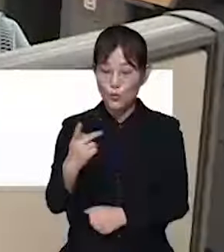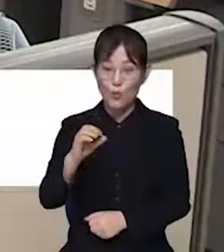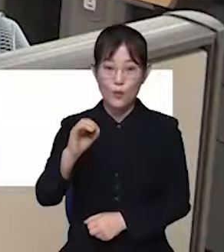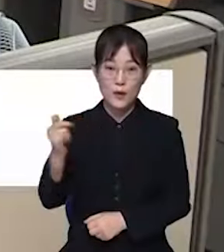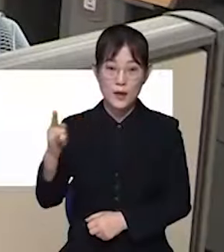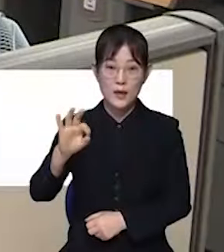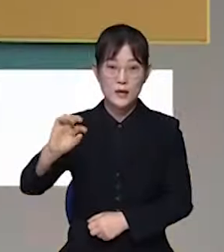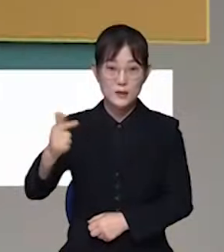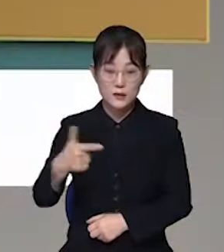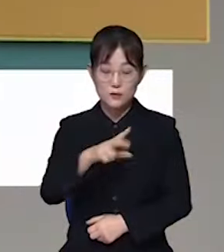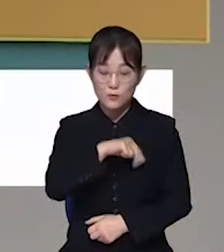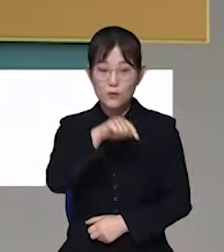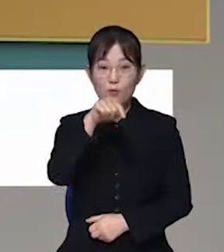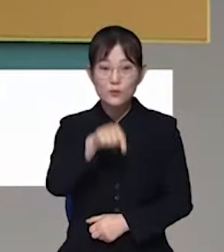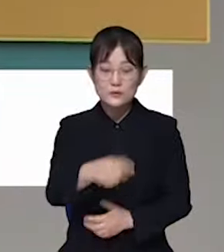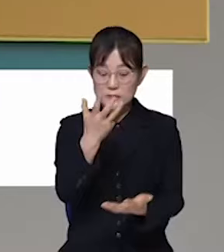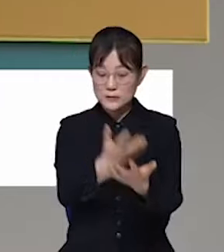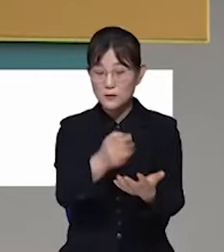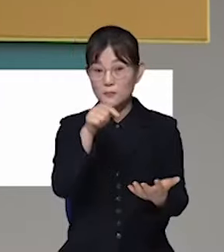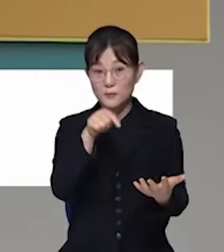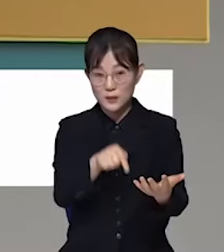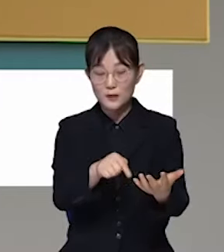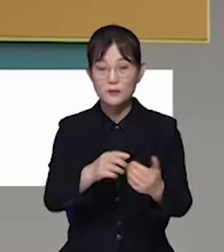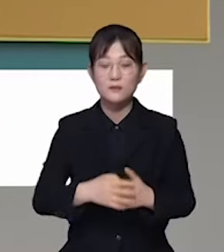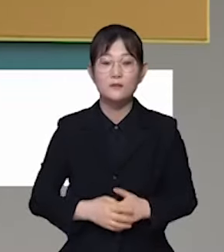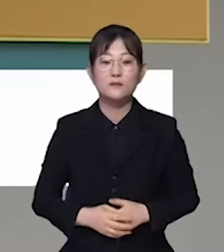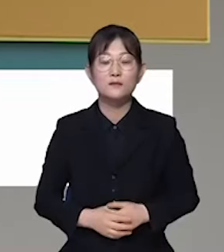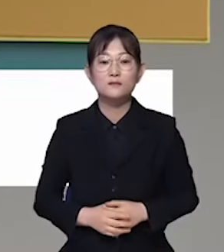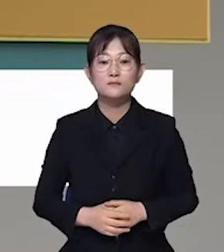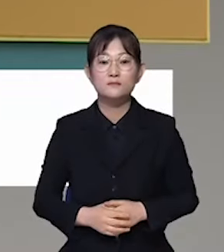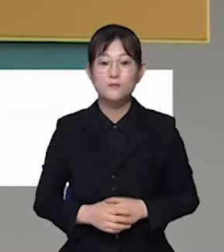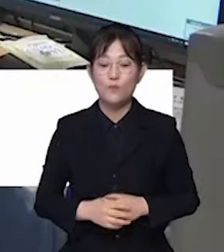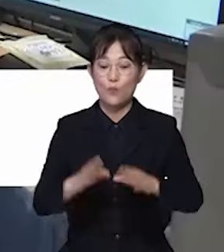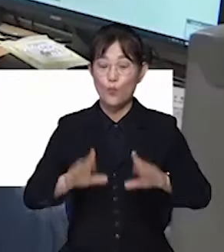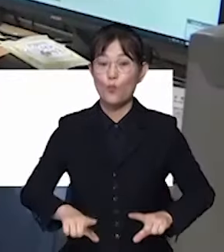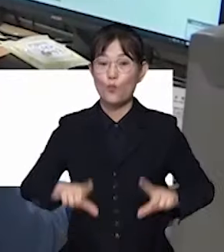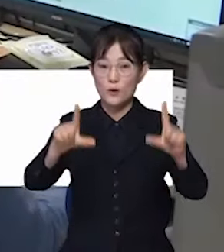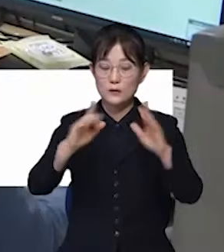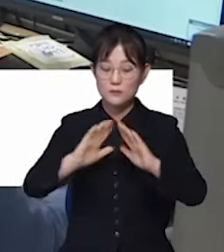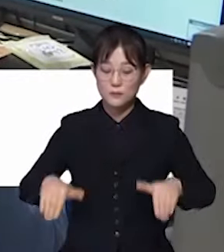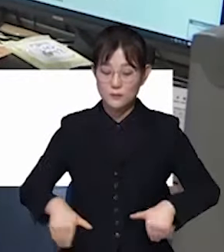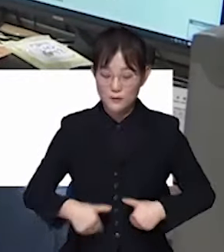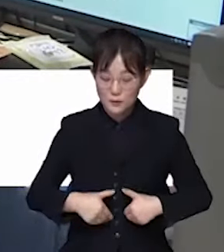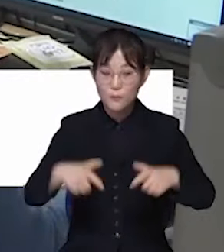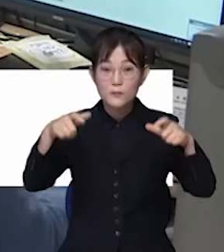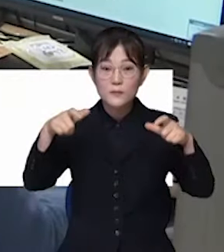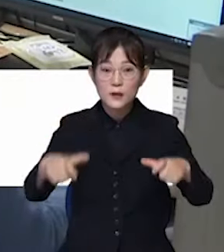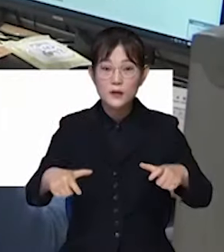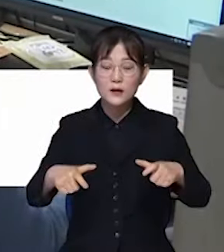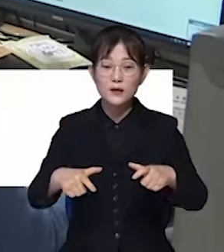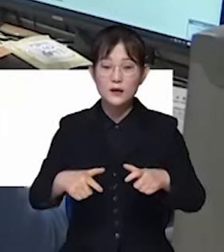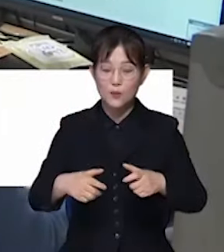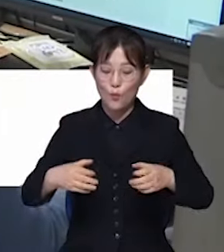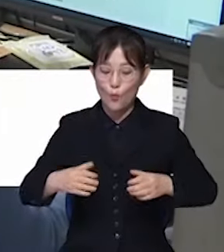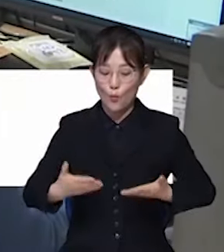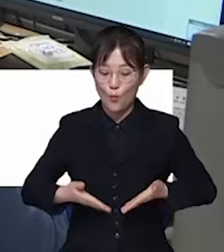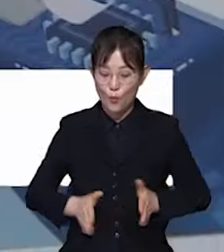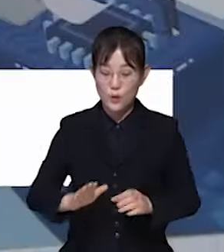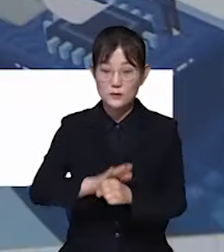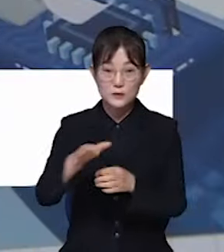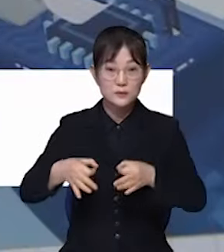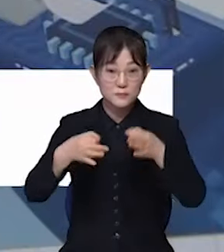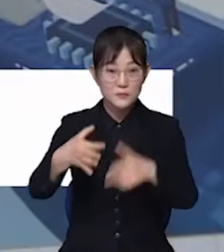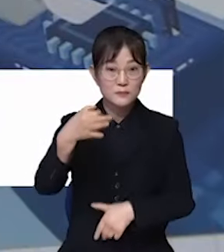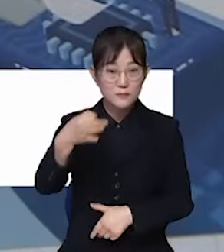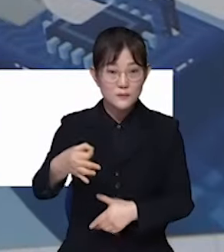의원이 행정안전부로부터 제출받은 자료에 따르면 올 상반기 전남과 전남 지역 기초단체의